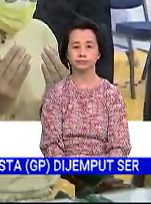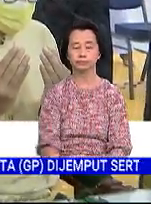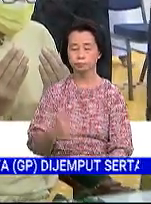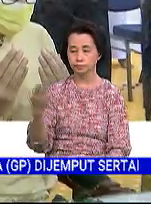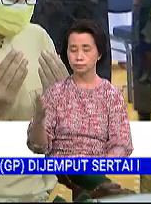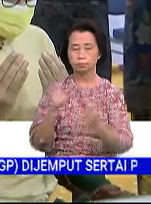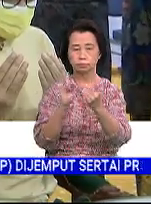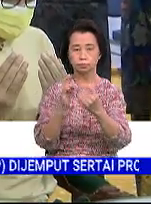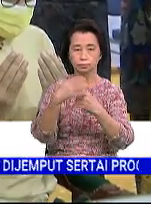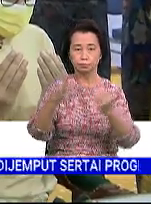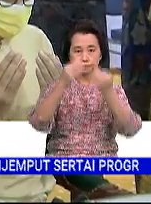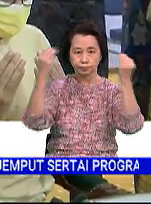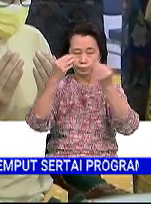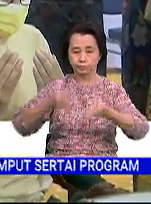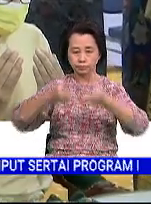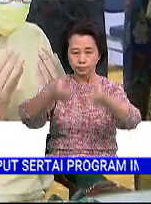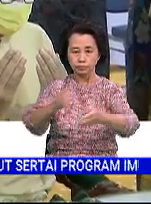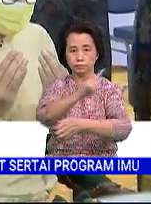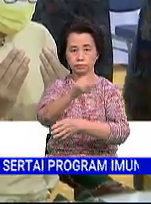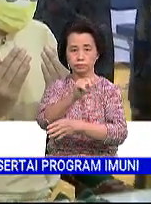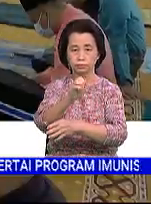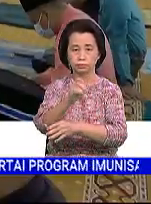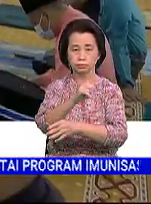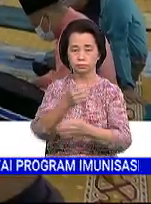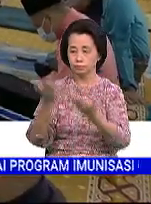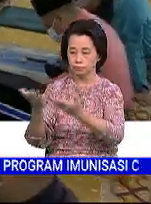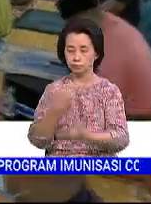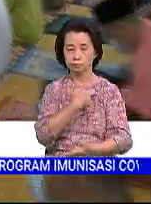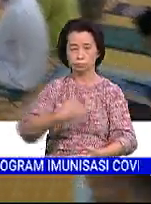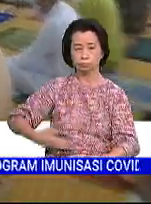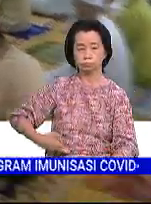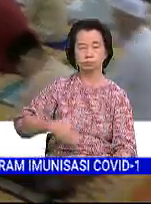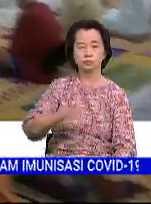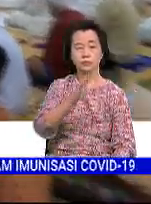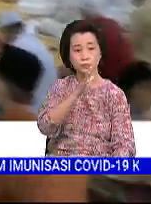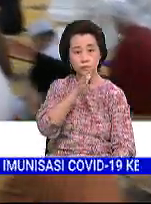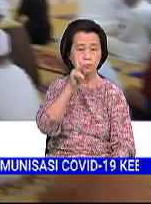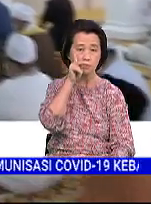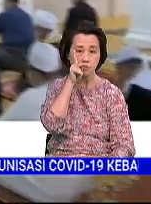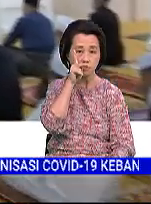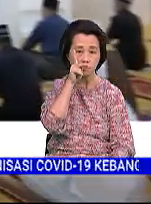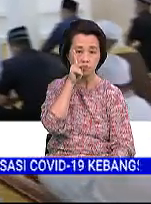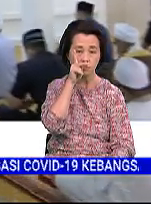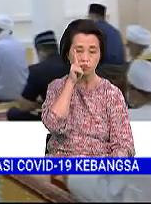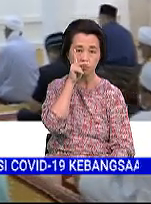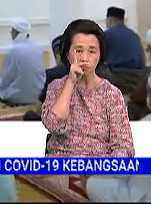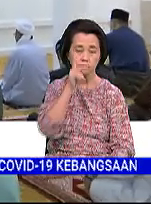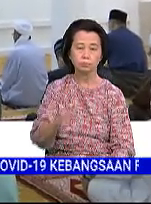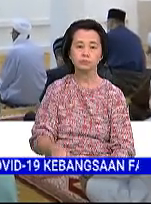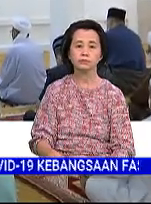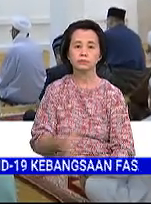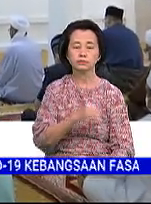Beliau ditemui selepas majlis penyerahan zakat fitrah oleh Raja Muda Kedah, Tengku Sarafuddin Badlishah Ibni Aminul